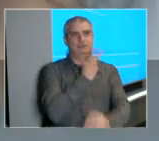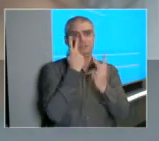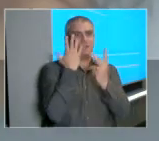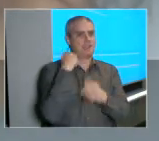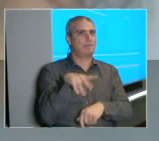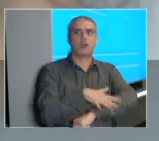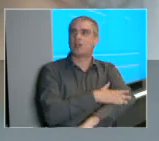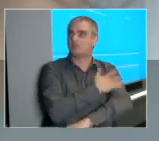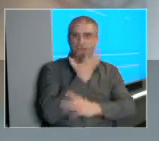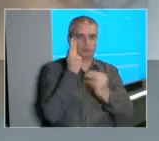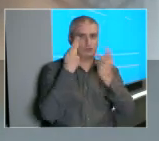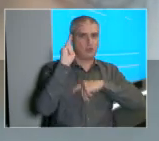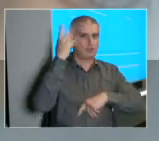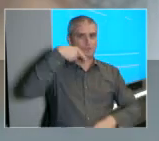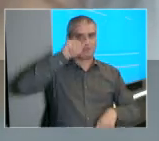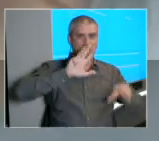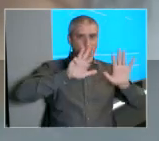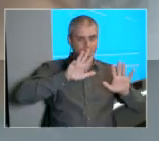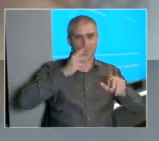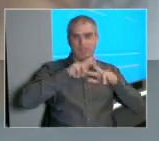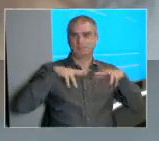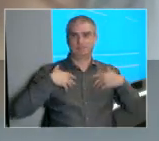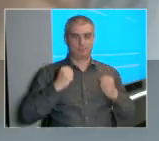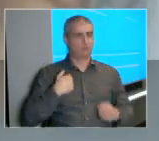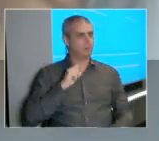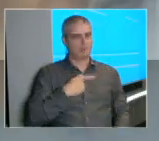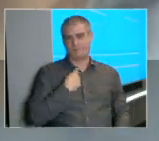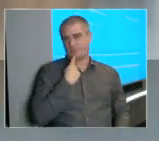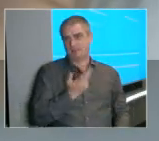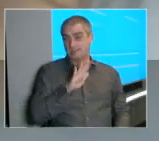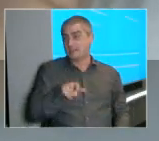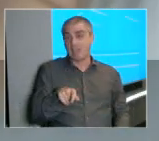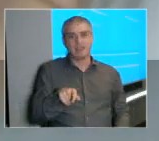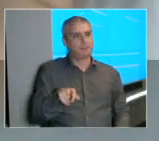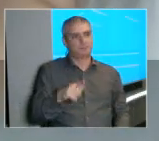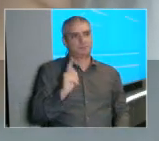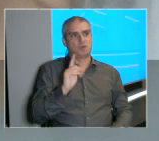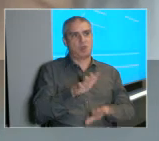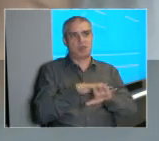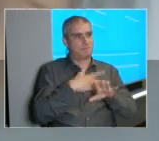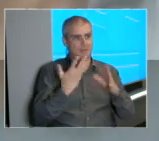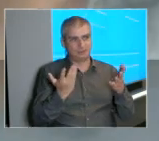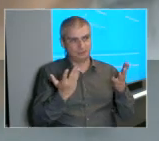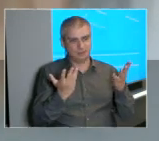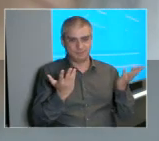הייתה פה הרבה יותר מהראשון לספטמבר מאשר מהמצב הביטחוני, אני חייבת להגיד. הילדים כאן לא כך מרגישים את זה.